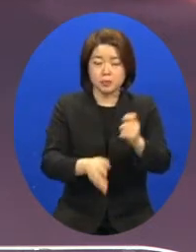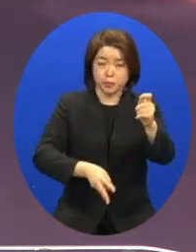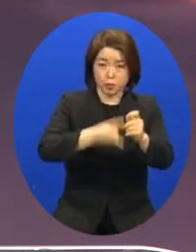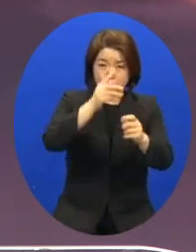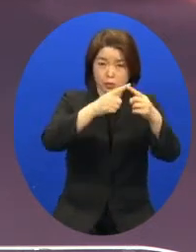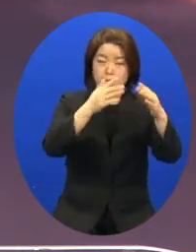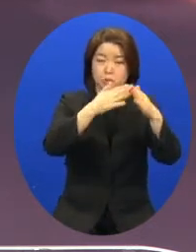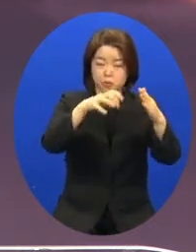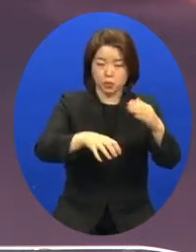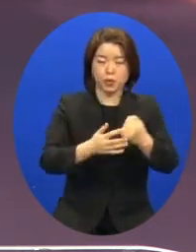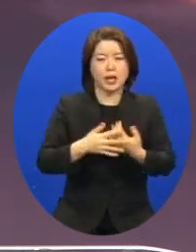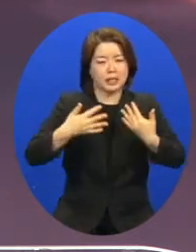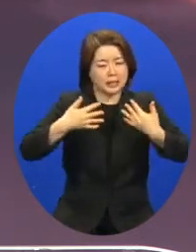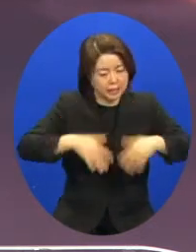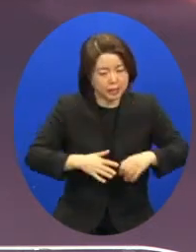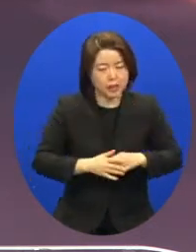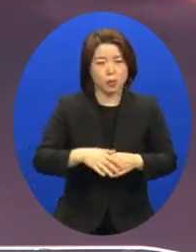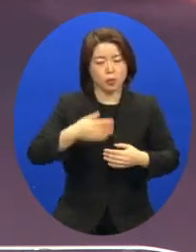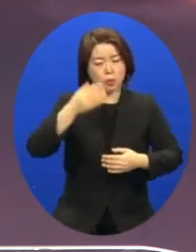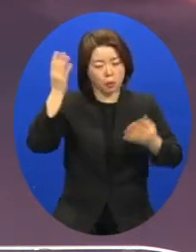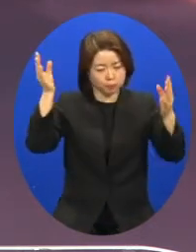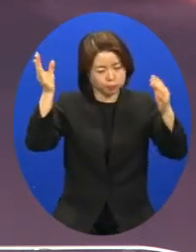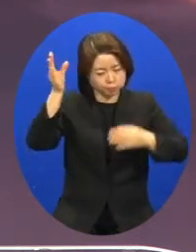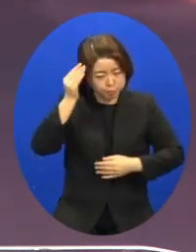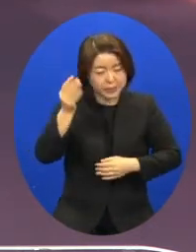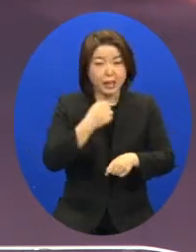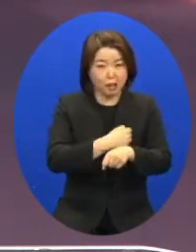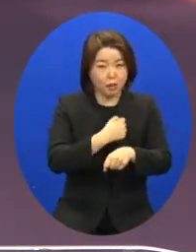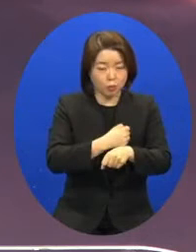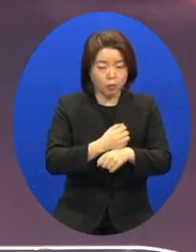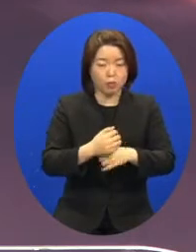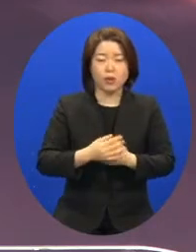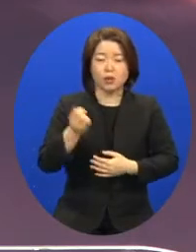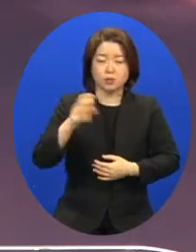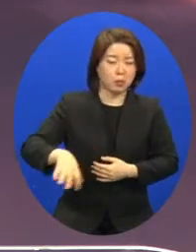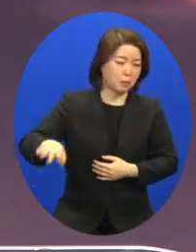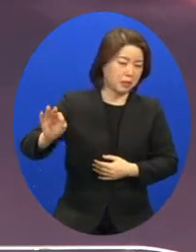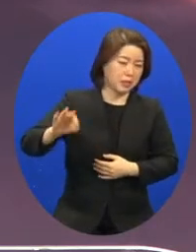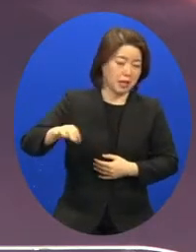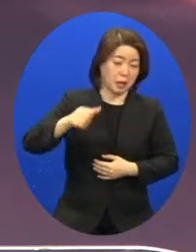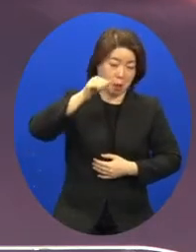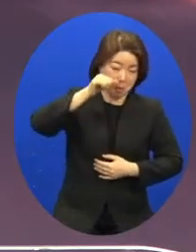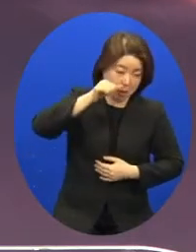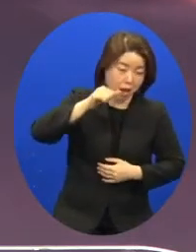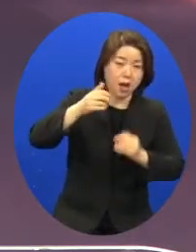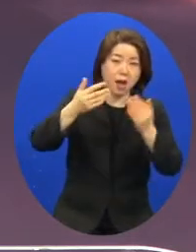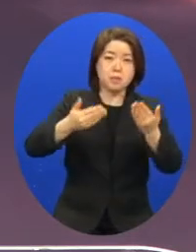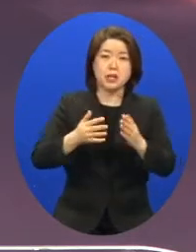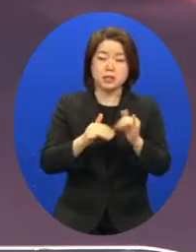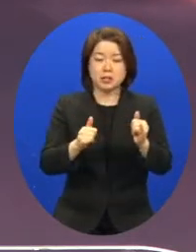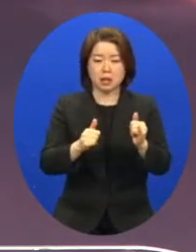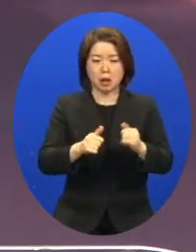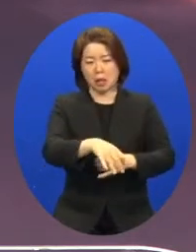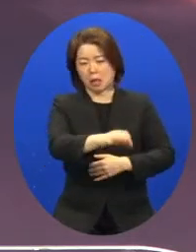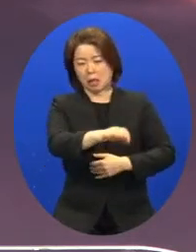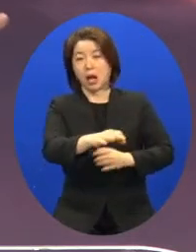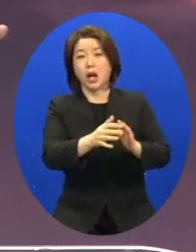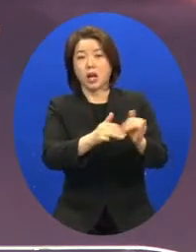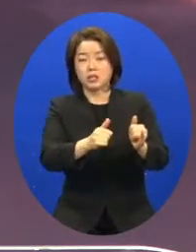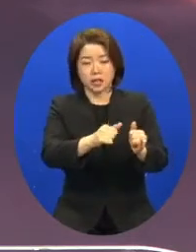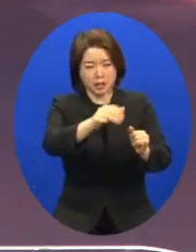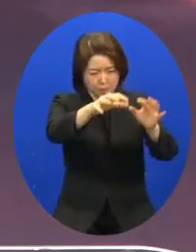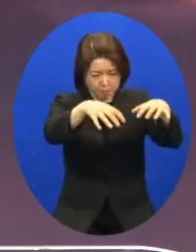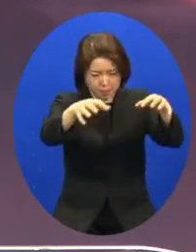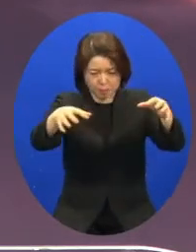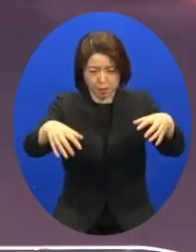교회에 약하고 미련하고 또 천하고 멸시받고 아무것도 아닌 것 같은 사람들을